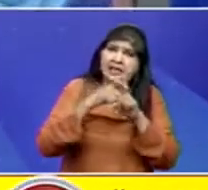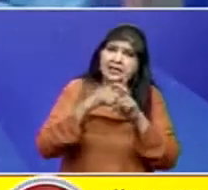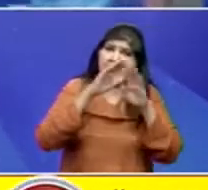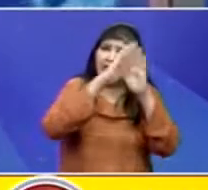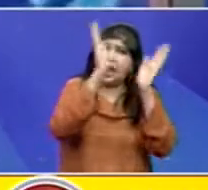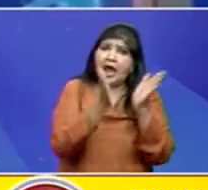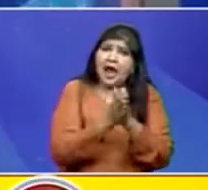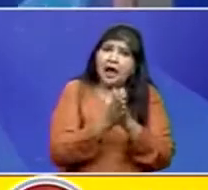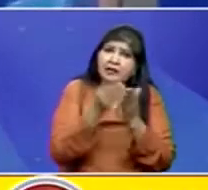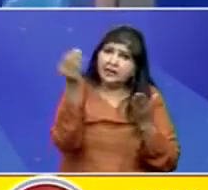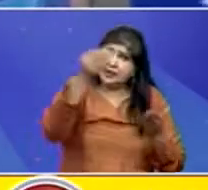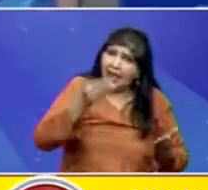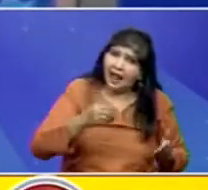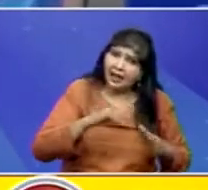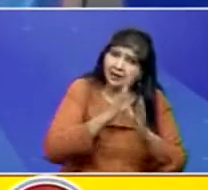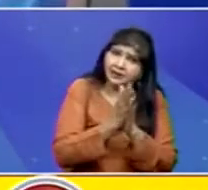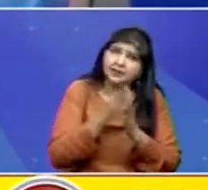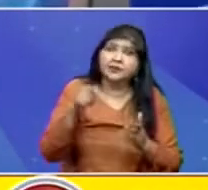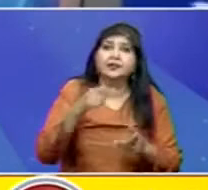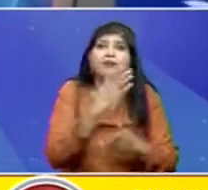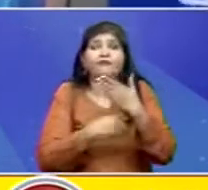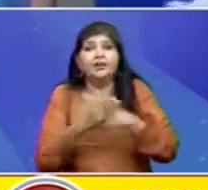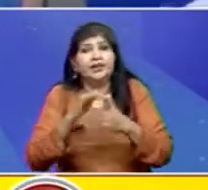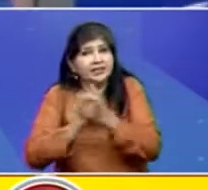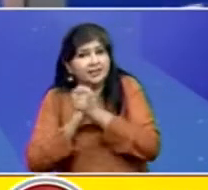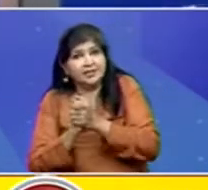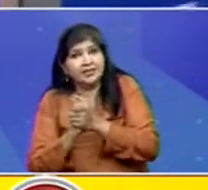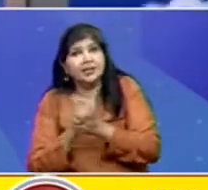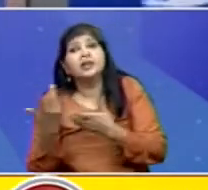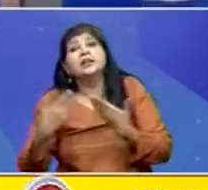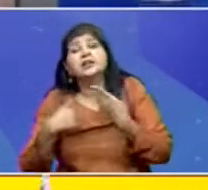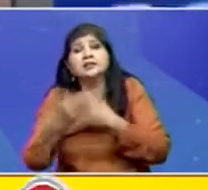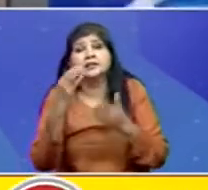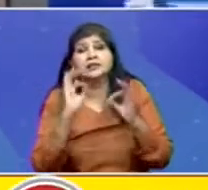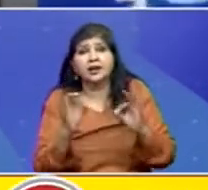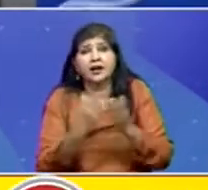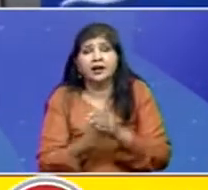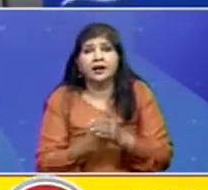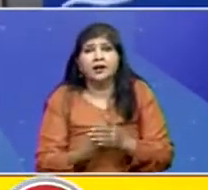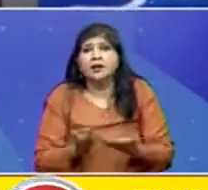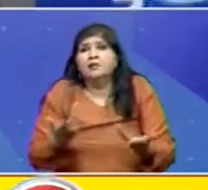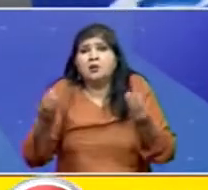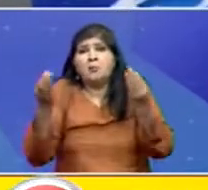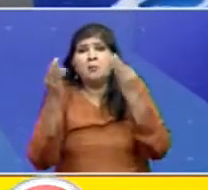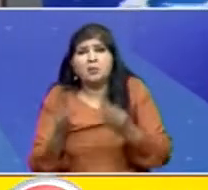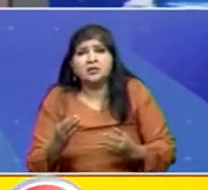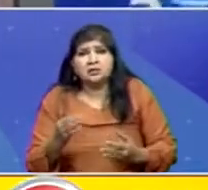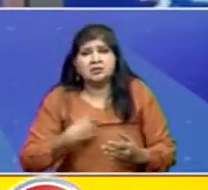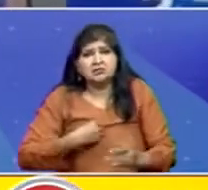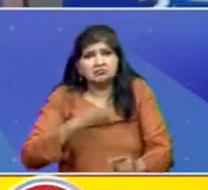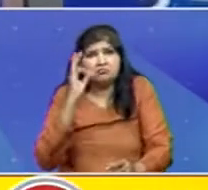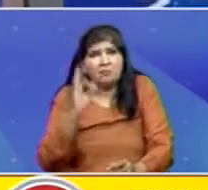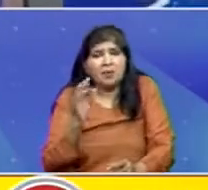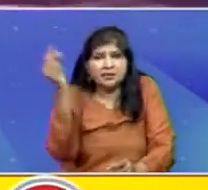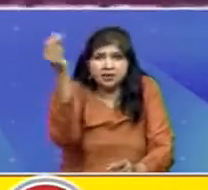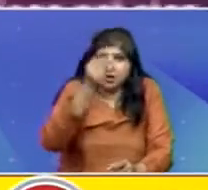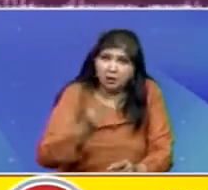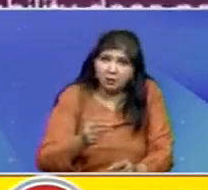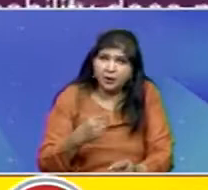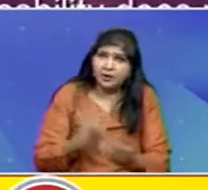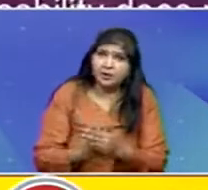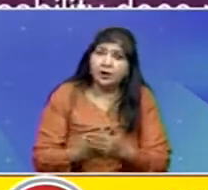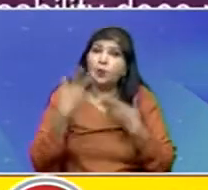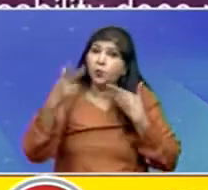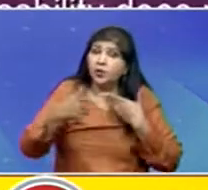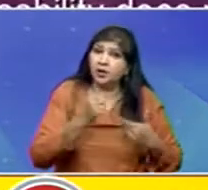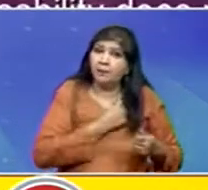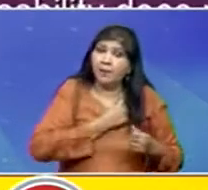गैलेरी त्यार की हैं दिव्यांग साथी किस तरह असाधारन प्रतिभाओं के धनी होते हैं और